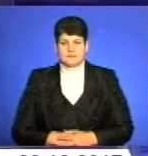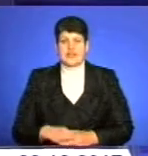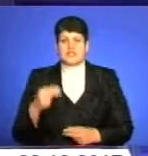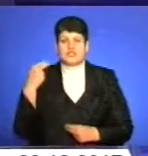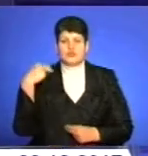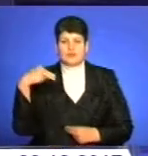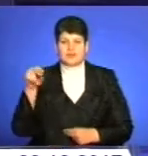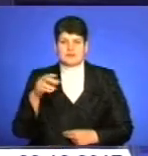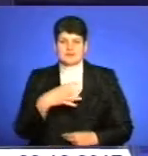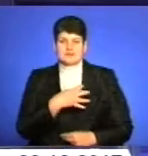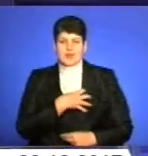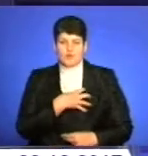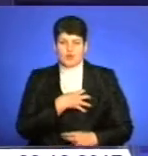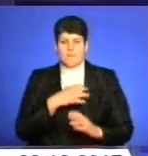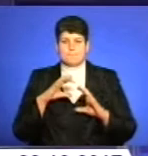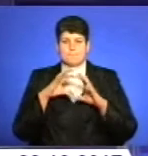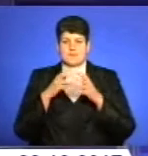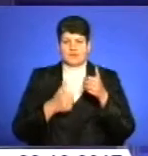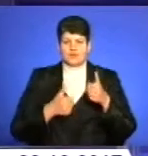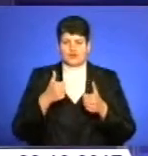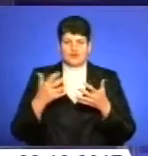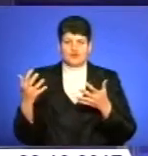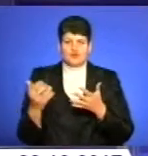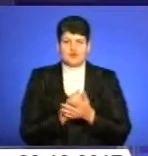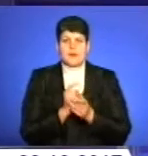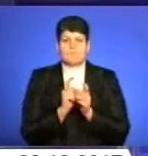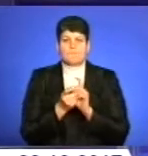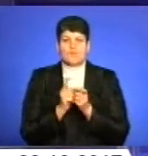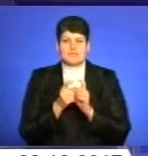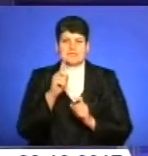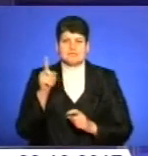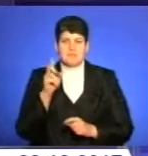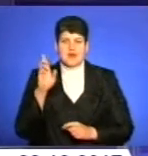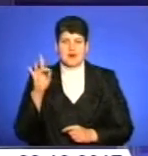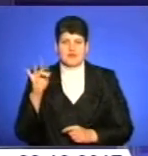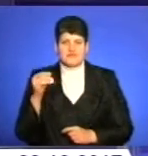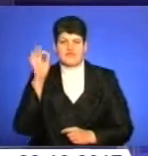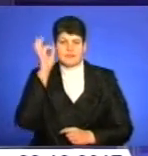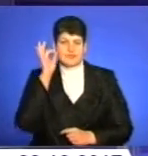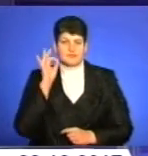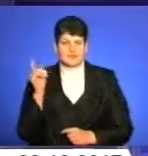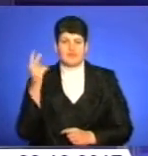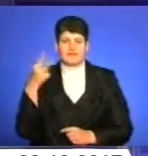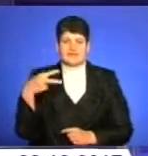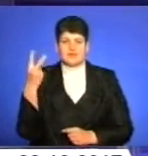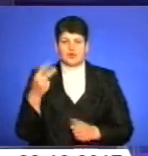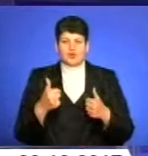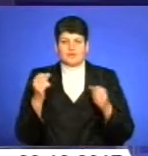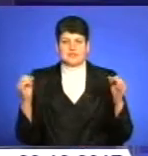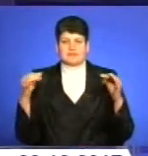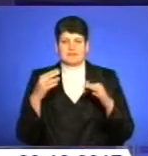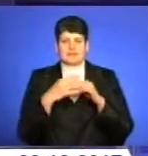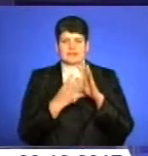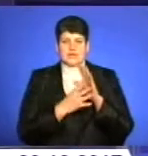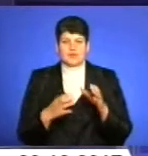Чемпіонський титул міжнародного турніру здобула команда з баразьких борців у німецькому місті Люкенвальде. 22-й турнір зібрав 19 команд